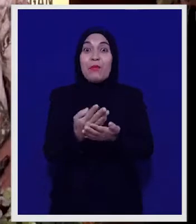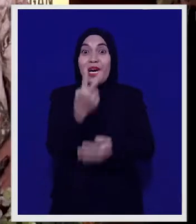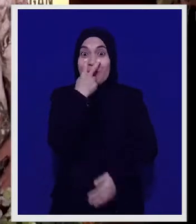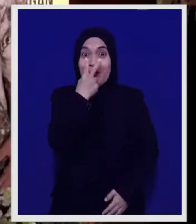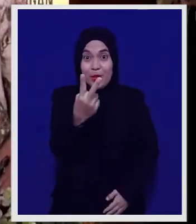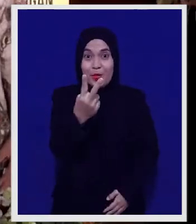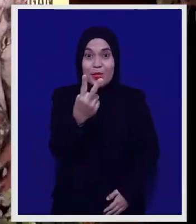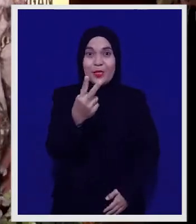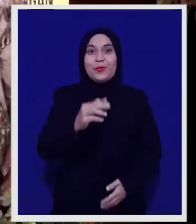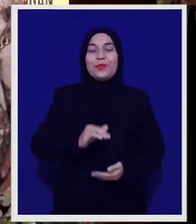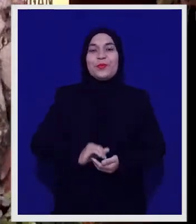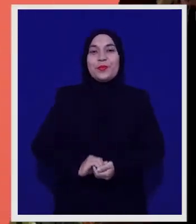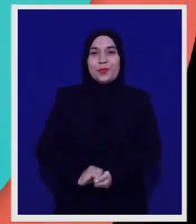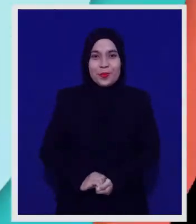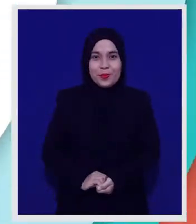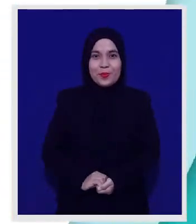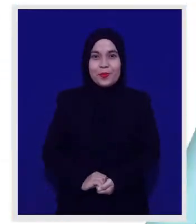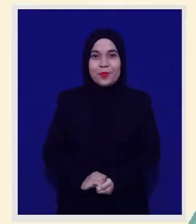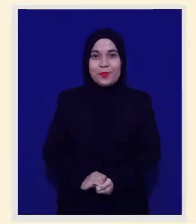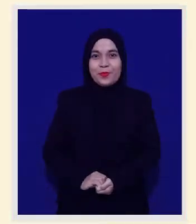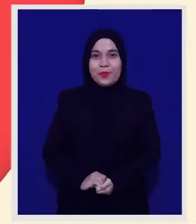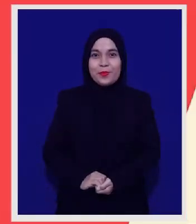Selamat menyaksikan.